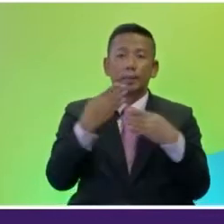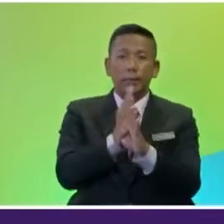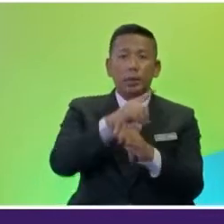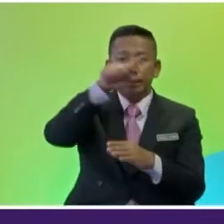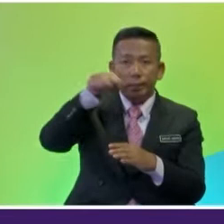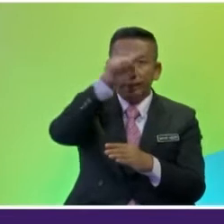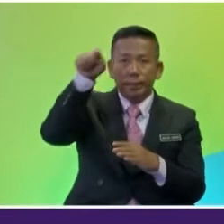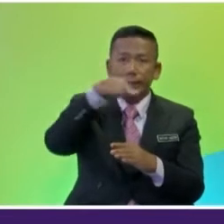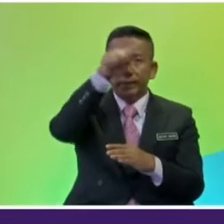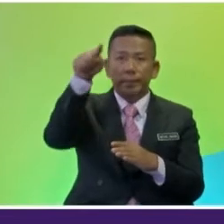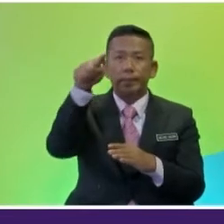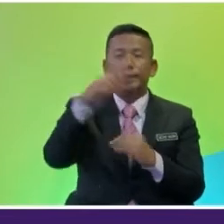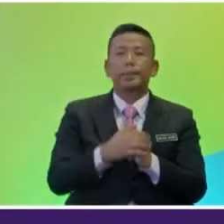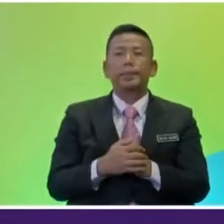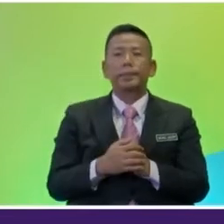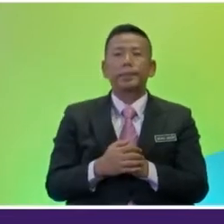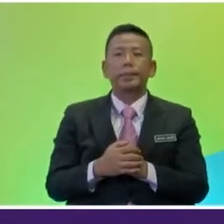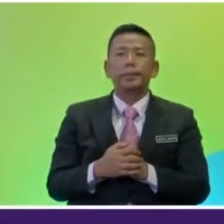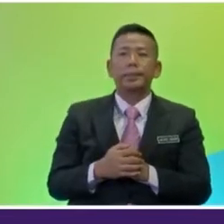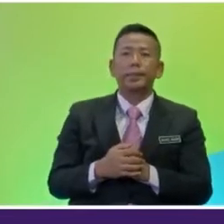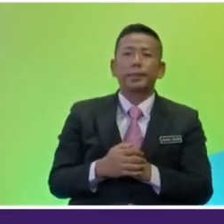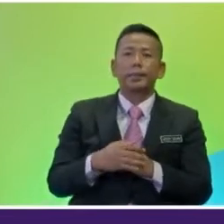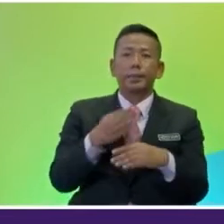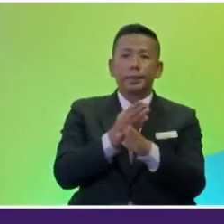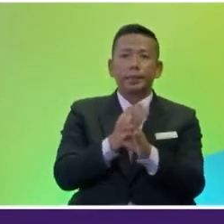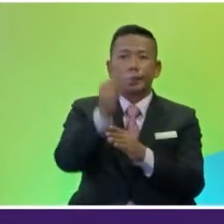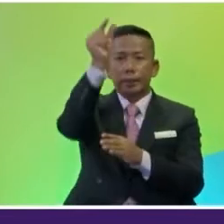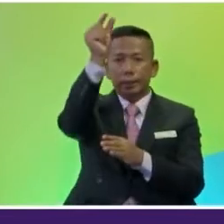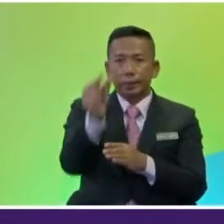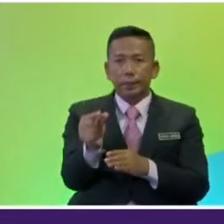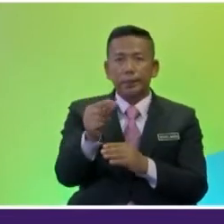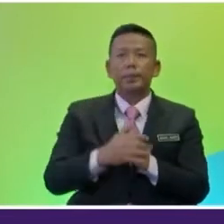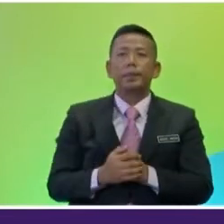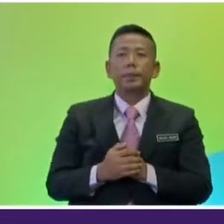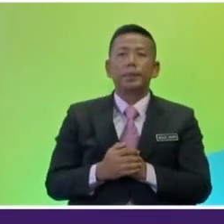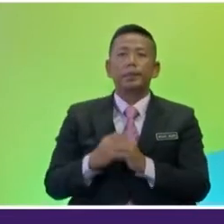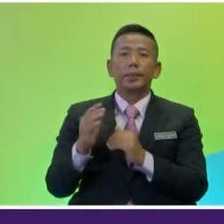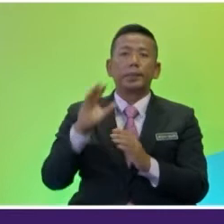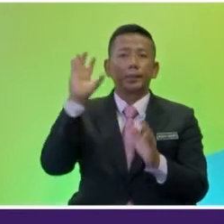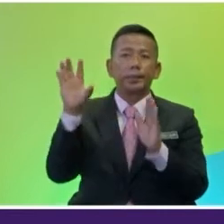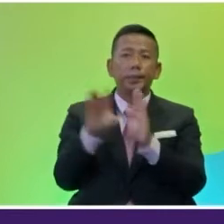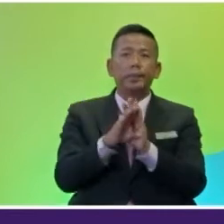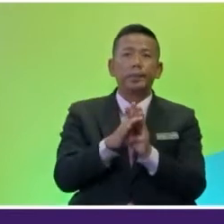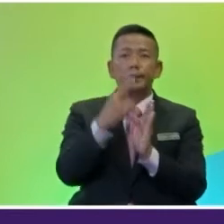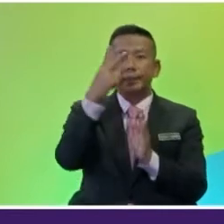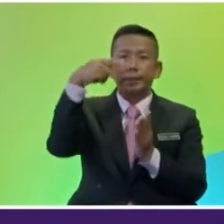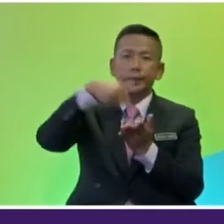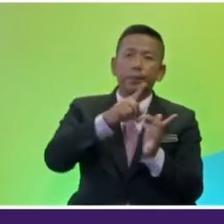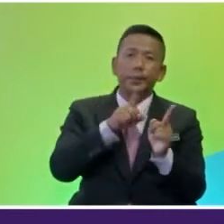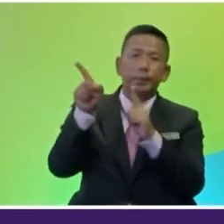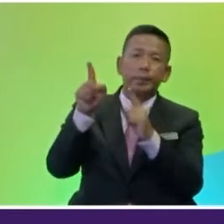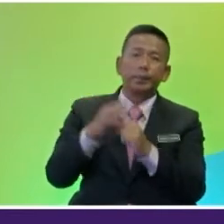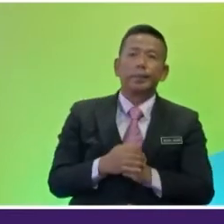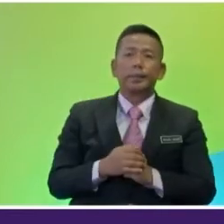dibentuk seperti koma seterusnya gambar kita lihat lagi ini